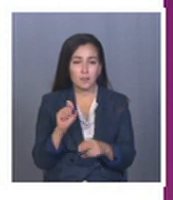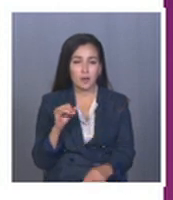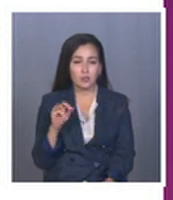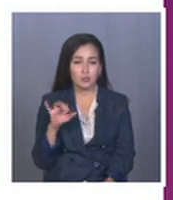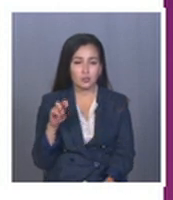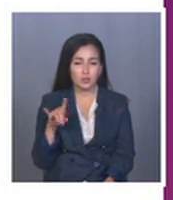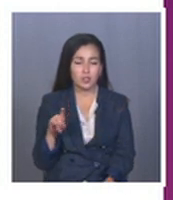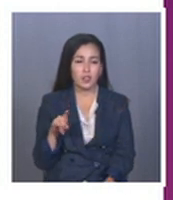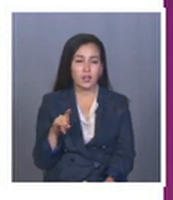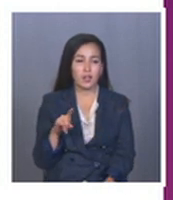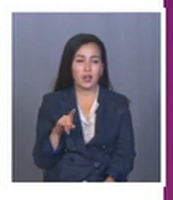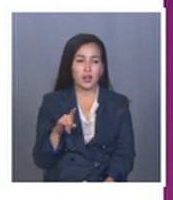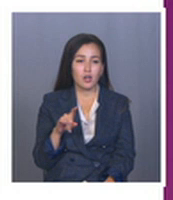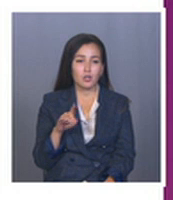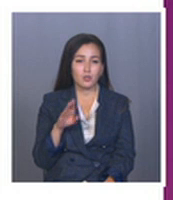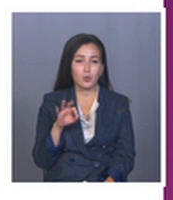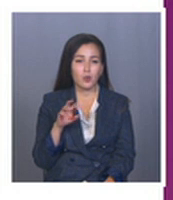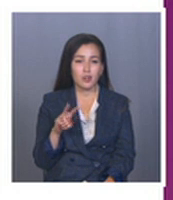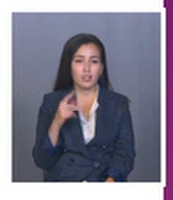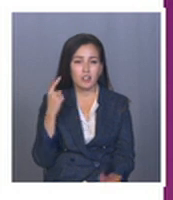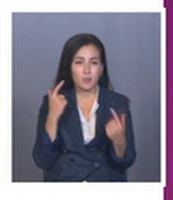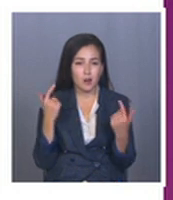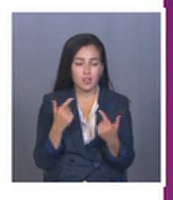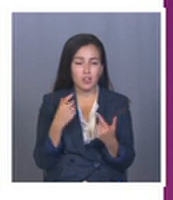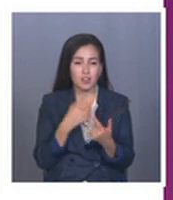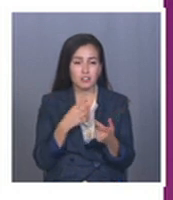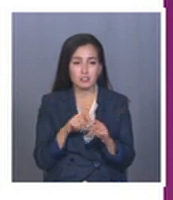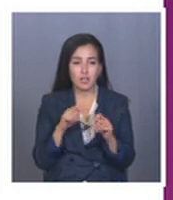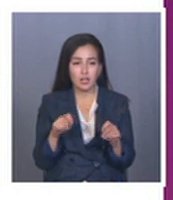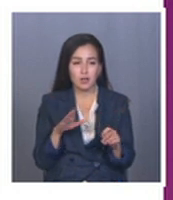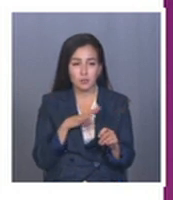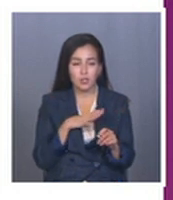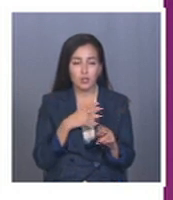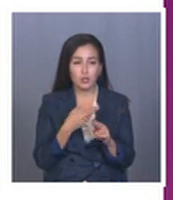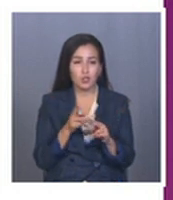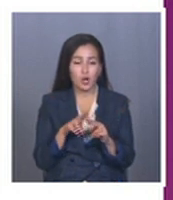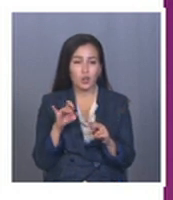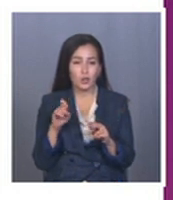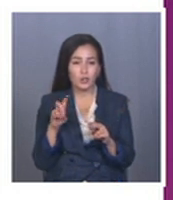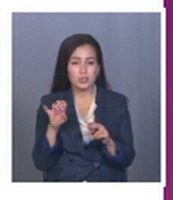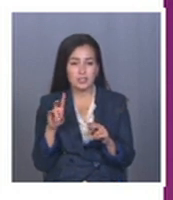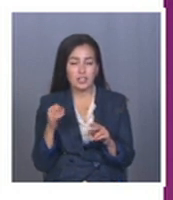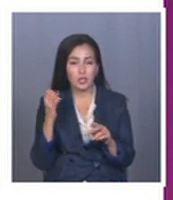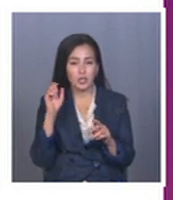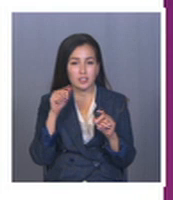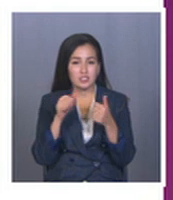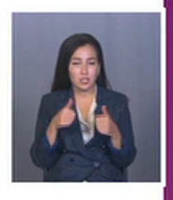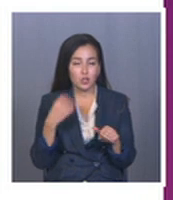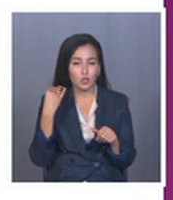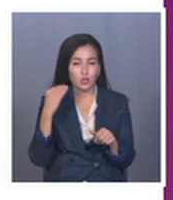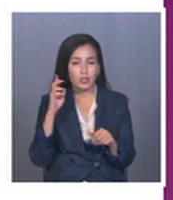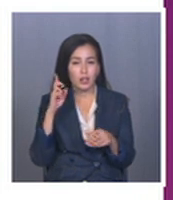Ахмет Байтұрсын ұлы төл грамматиканың негізін салды. Орхон Енесей ескерткіші түркі